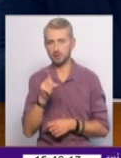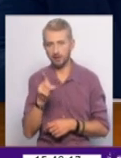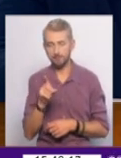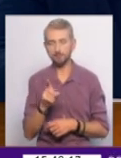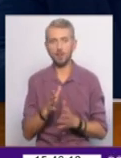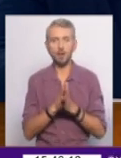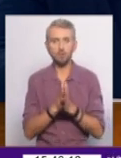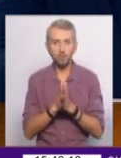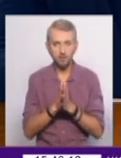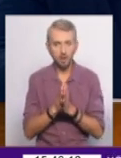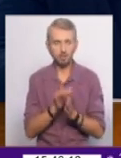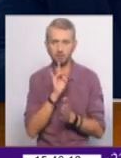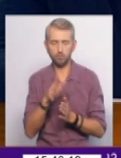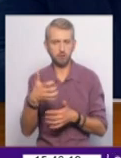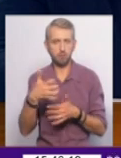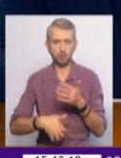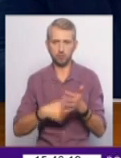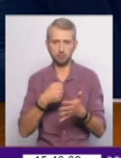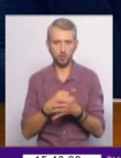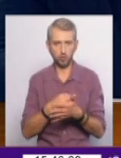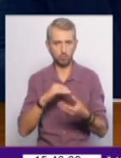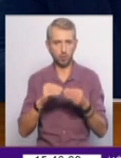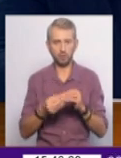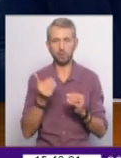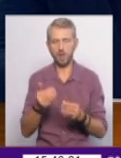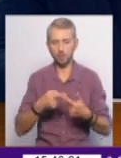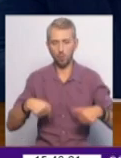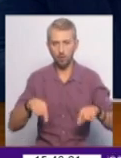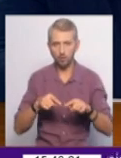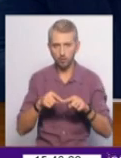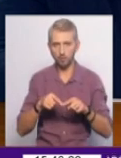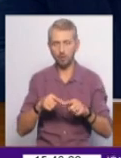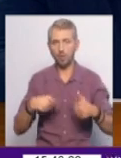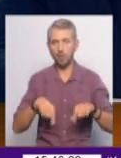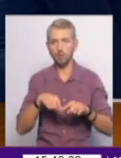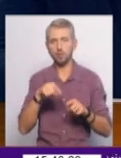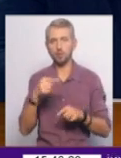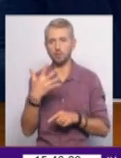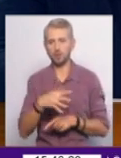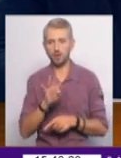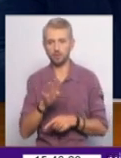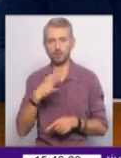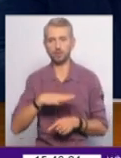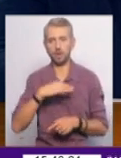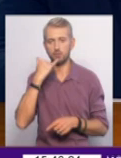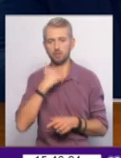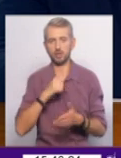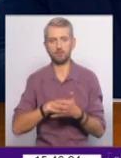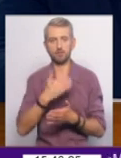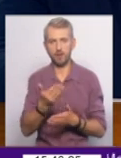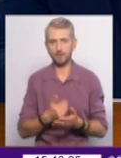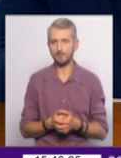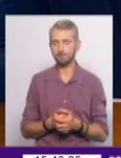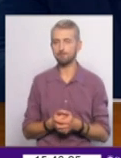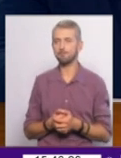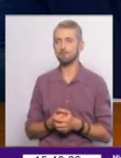ДВРЗ, також не будьте байдужими до проблем вашого округу, округу номер 54. Ми чекаємо дзвінків і від вас. Зупинили